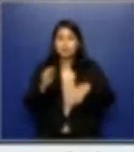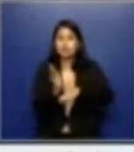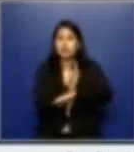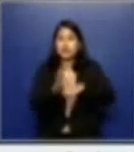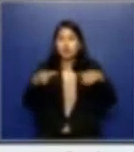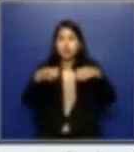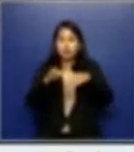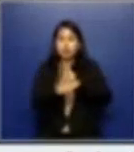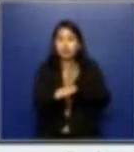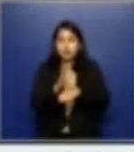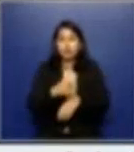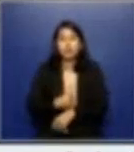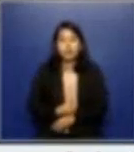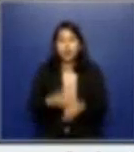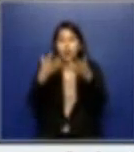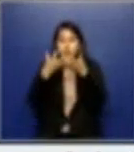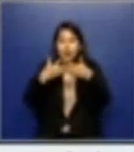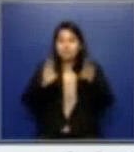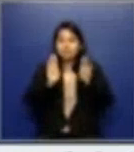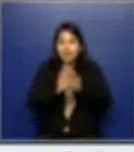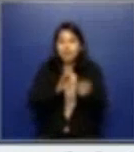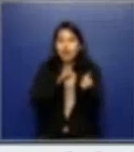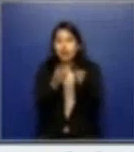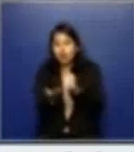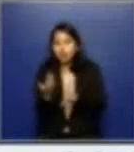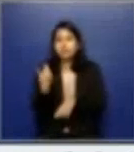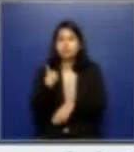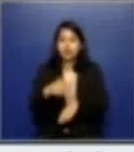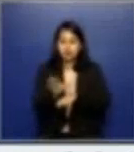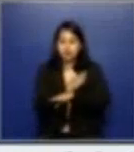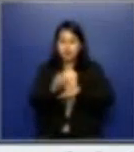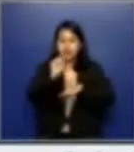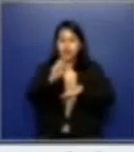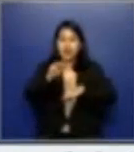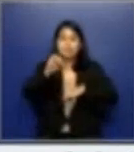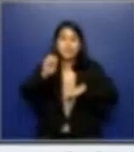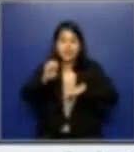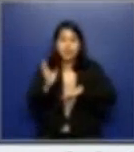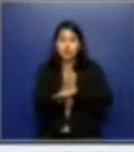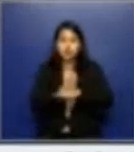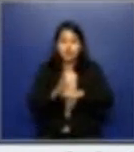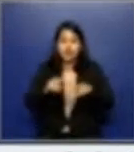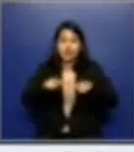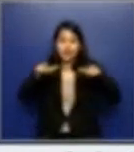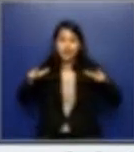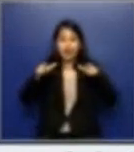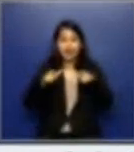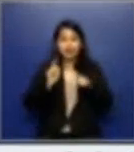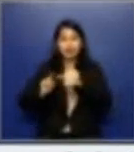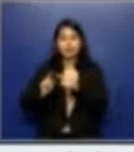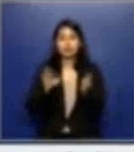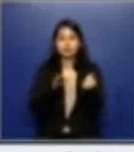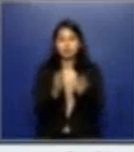เจ๊งนะครับวันนี้ปิดโรงงานเจ๊งกันเป็นแถบๆไม่ว่า SME ไม่ว่าจะธุรกิจรายใหญ่วันนี้เข้าแ